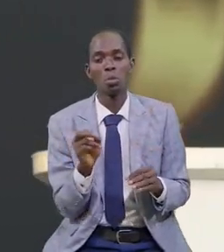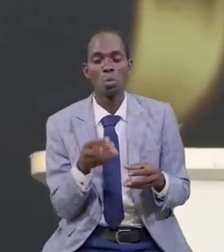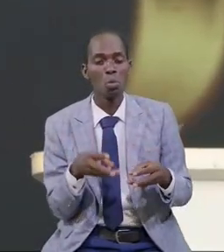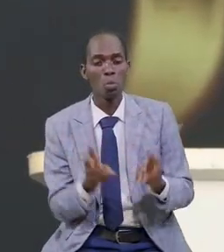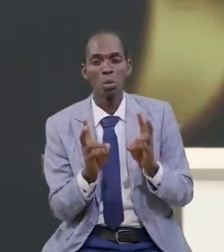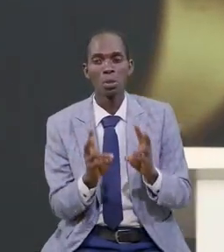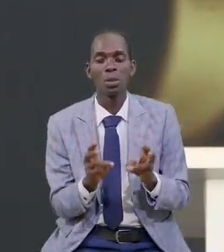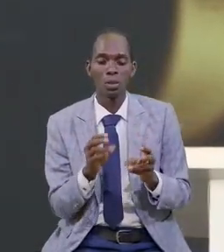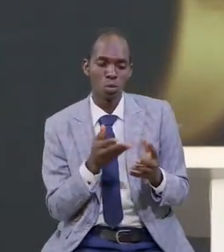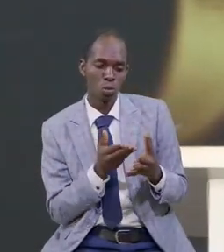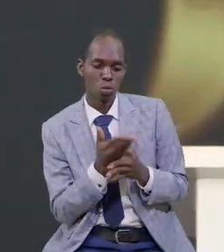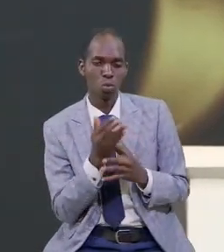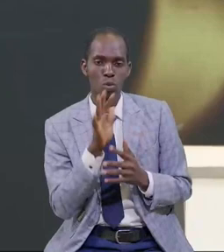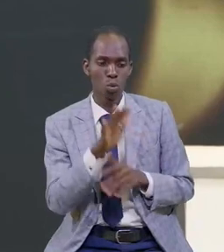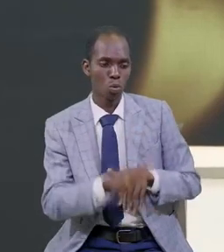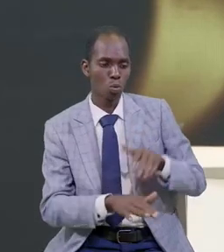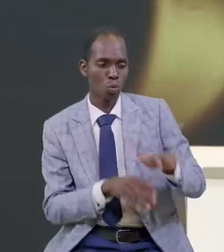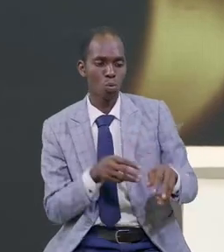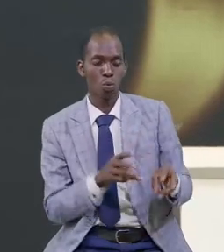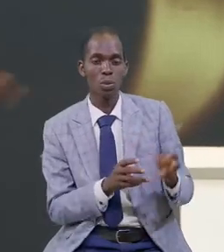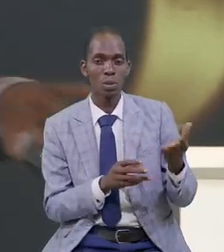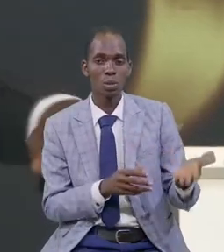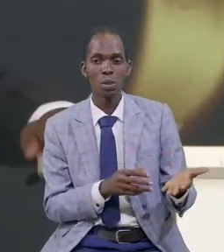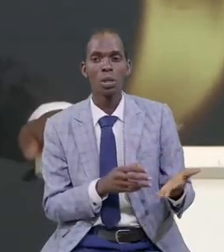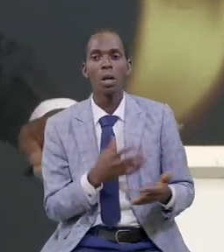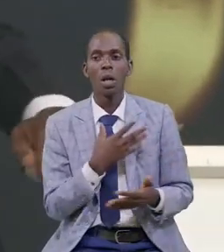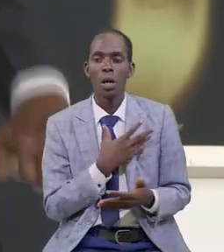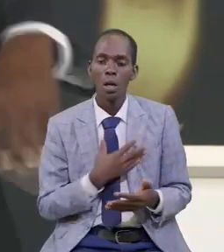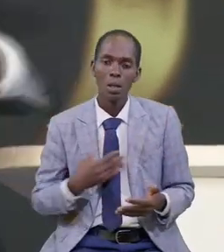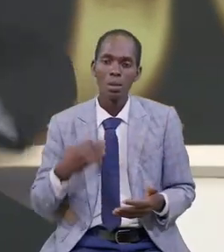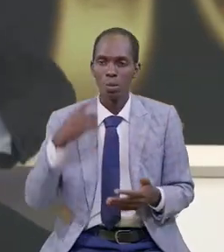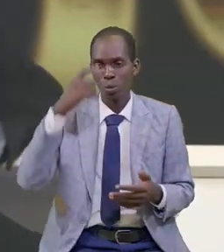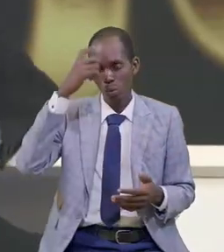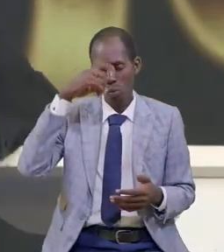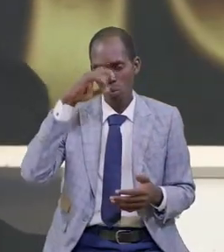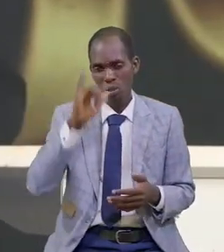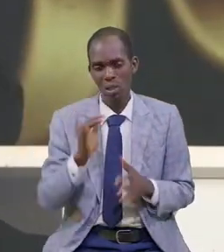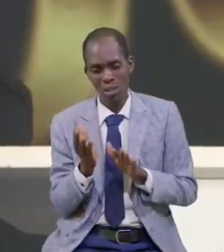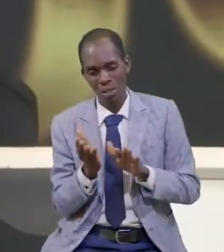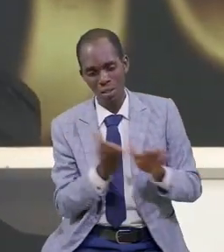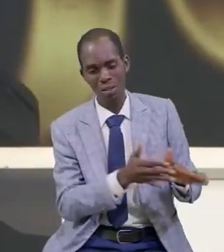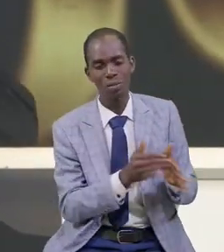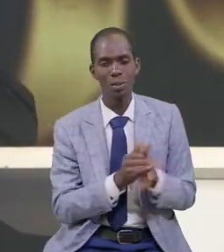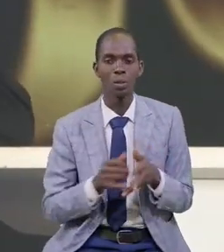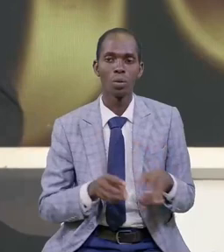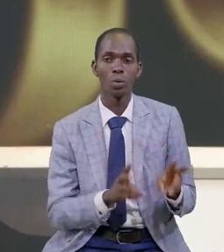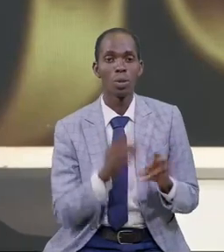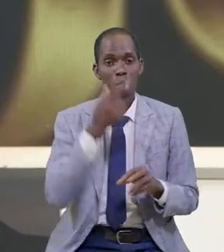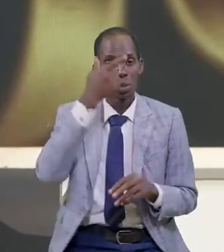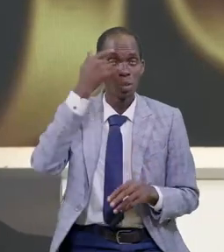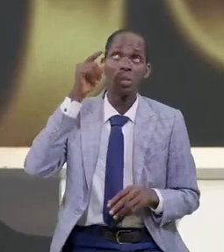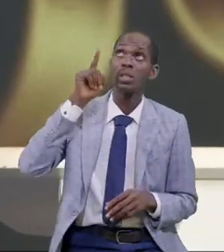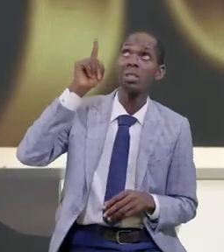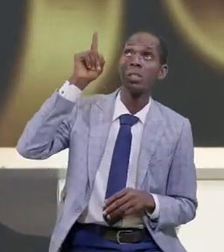venant par cette voix et sagement vous devez quitter la voie là parce que c'est